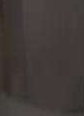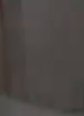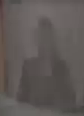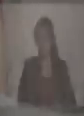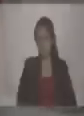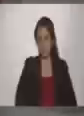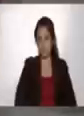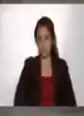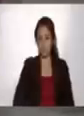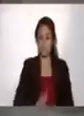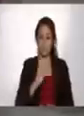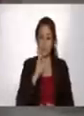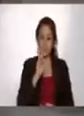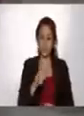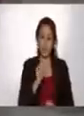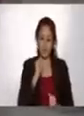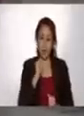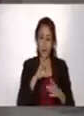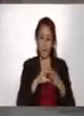القصة في منتهى الألم